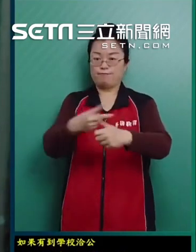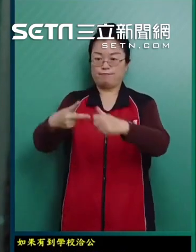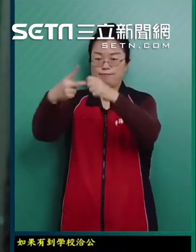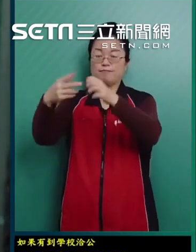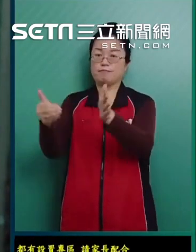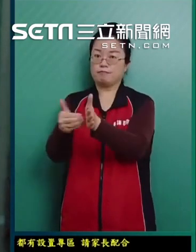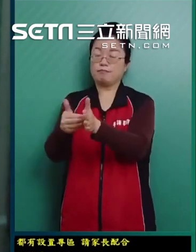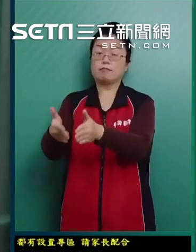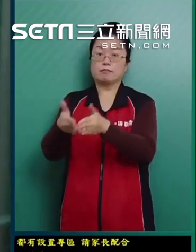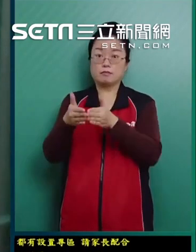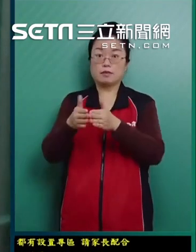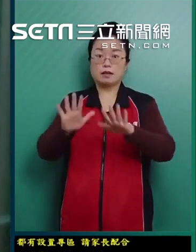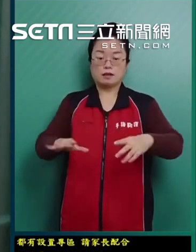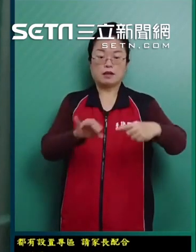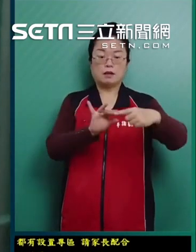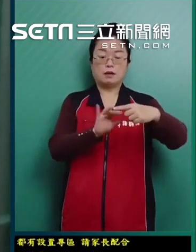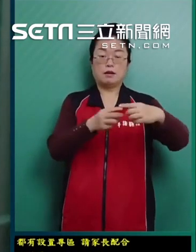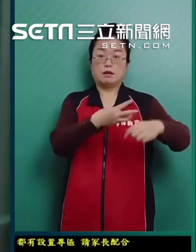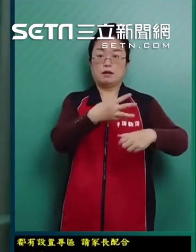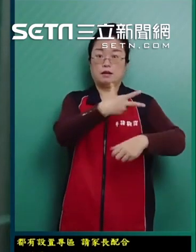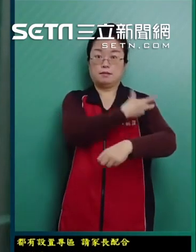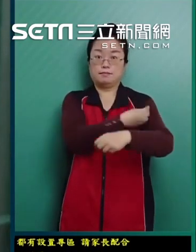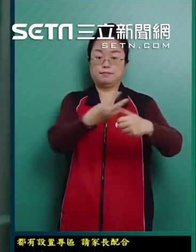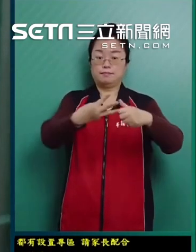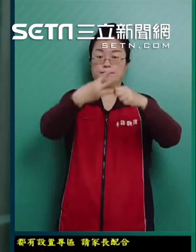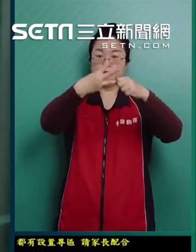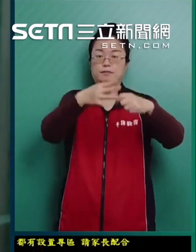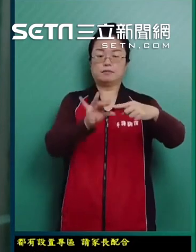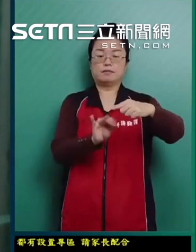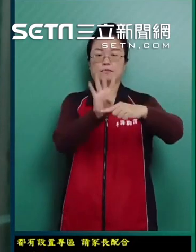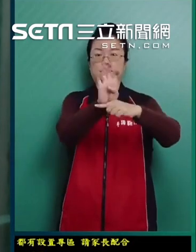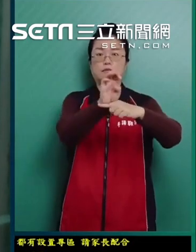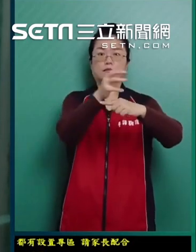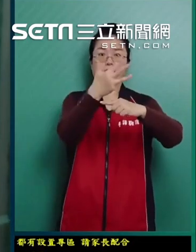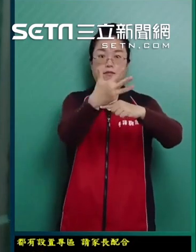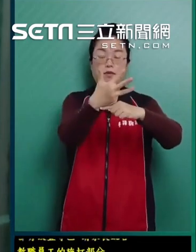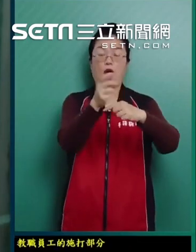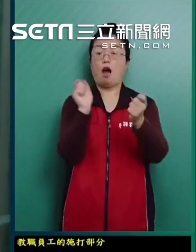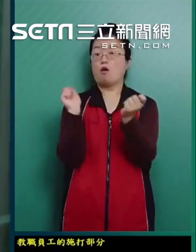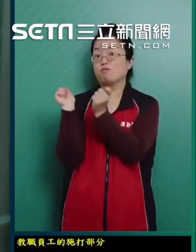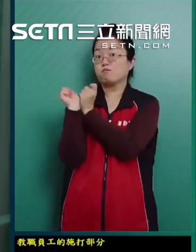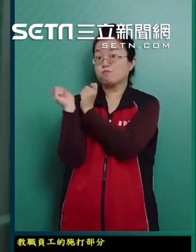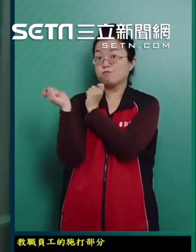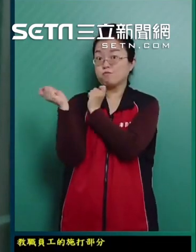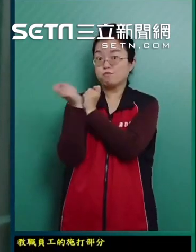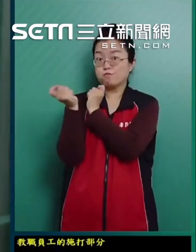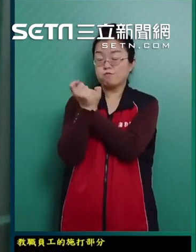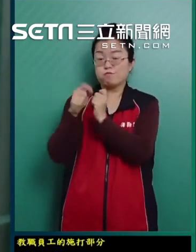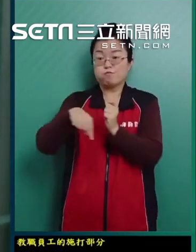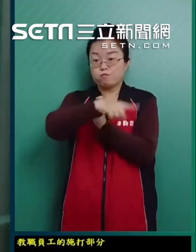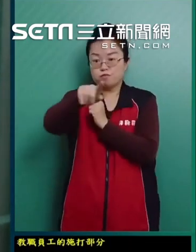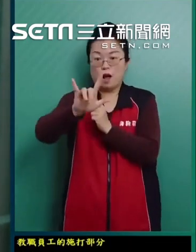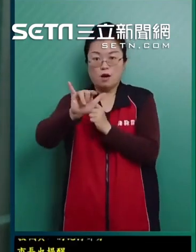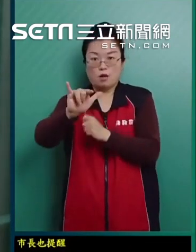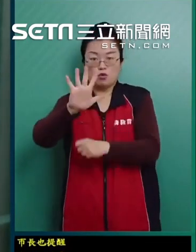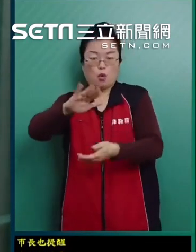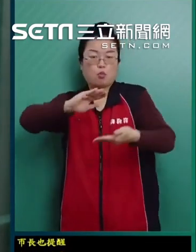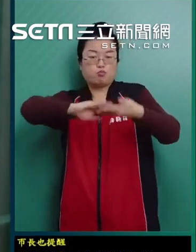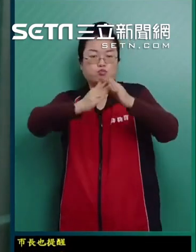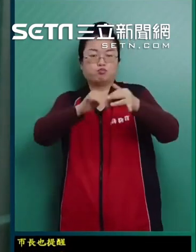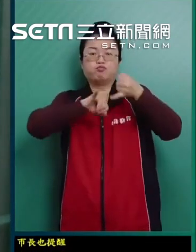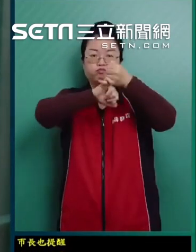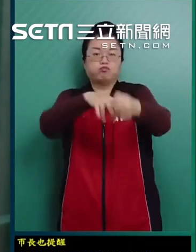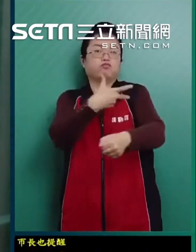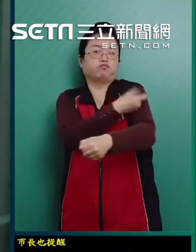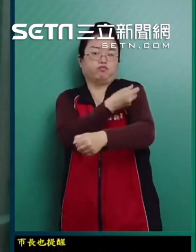第三季的部分目前是48%，那因为最近他们有登记了，所以开始也会 就是进行第三季的施打，那希